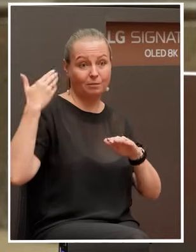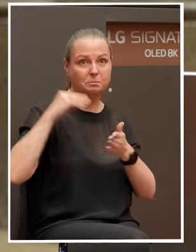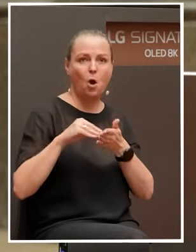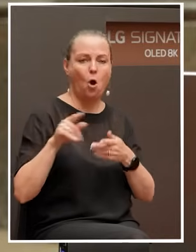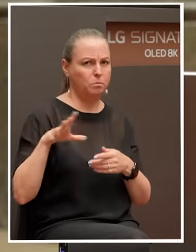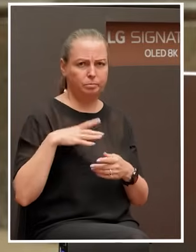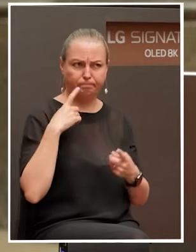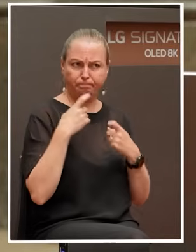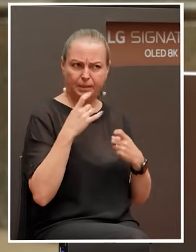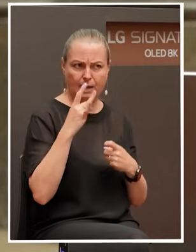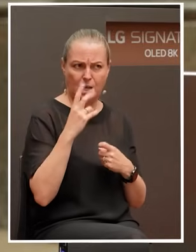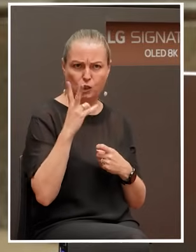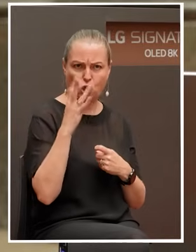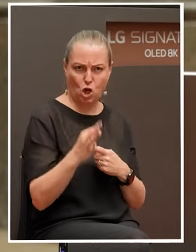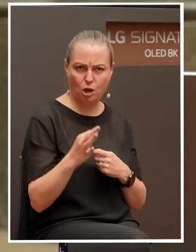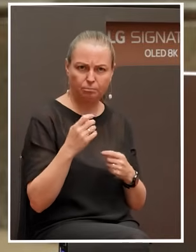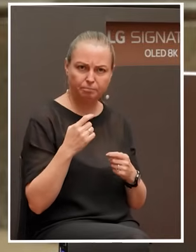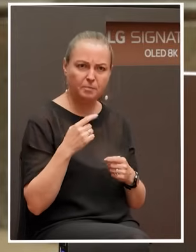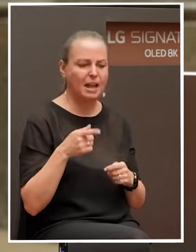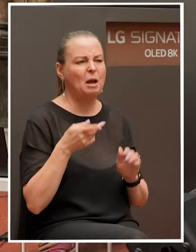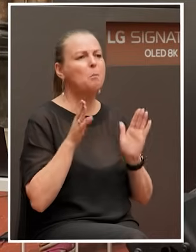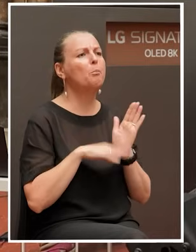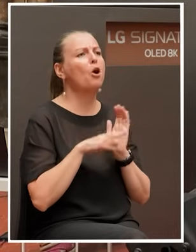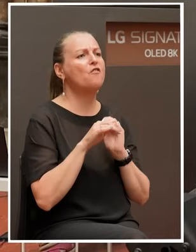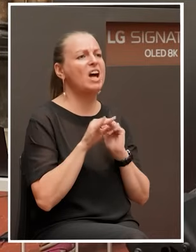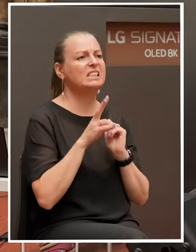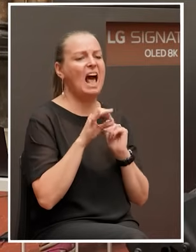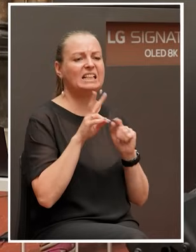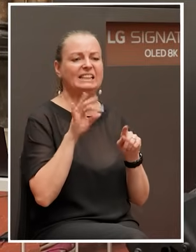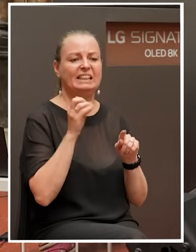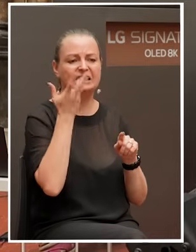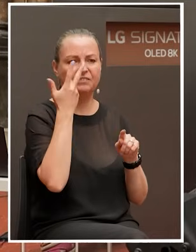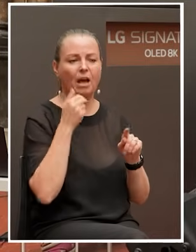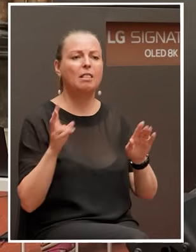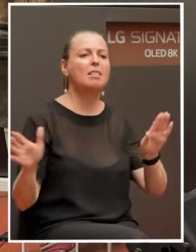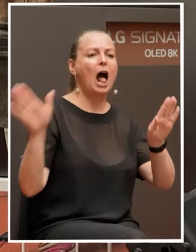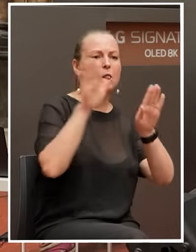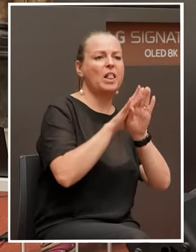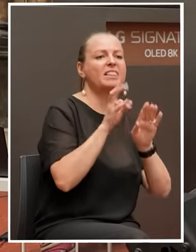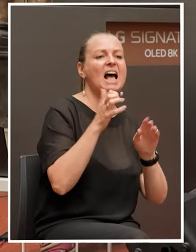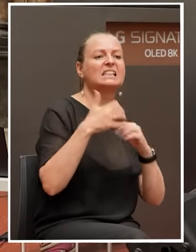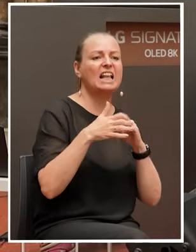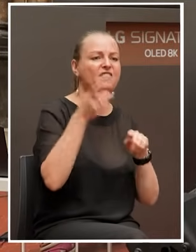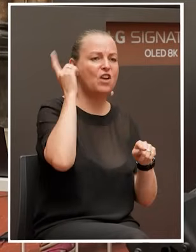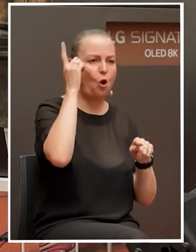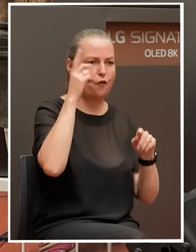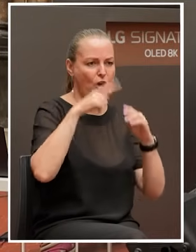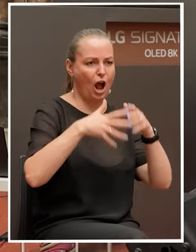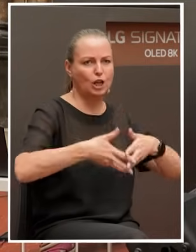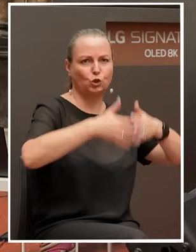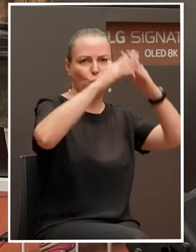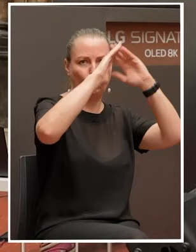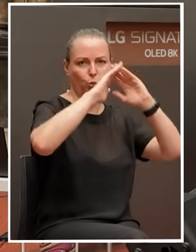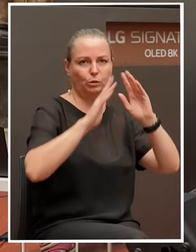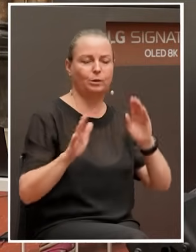резок. Музыкальные провансальские цвета, наложенные на эту средневековую конструкцию, с таким презрительным